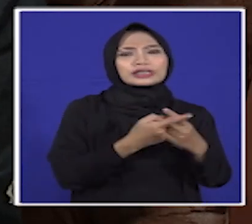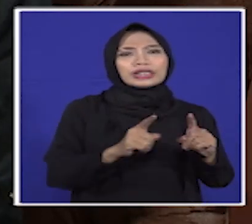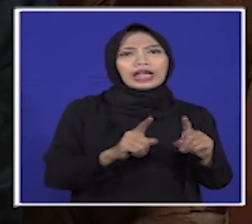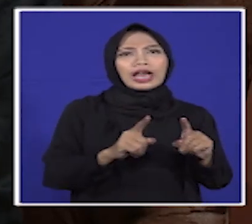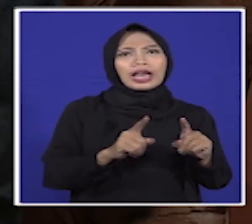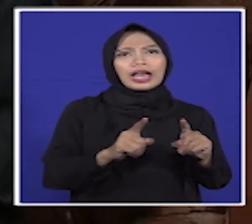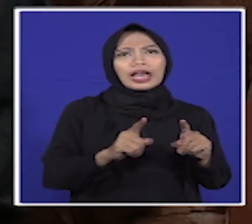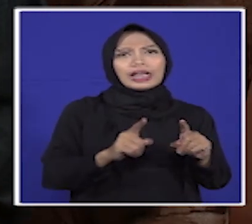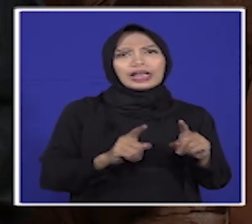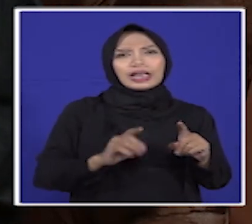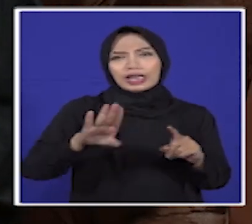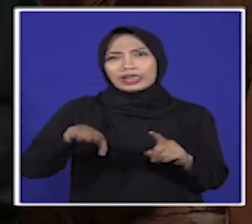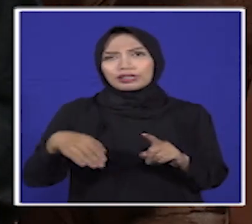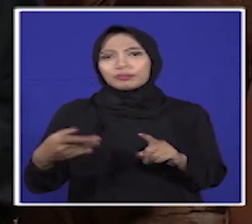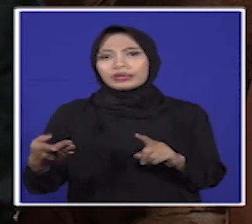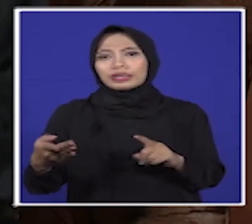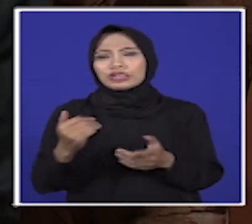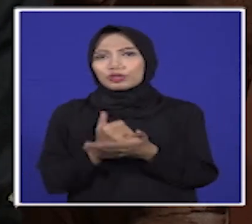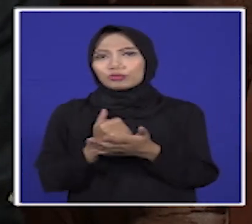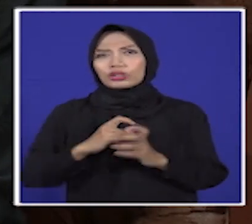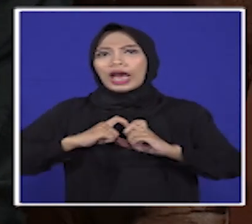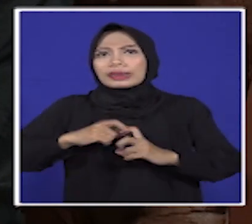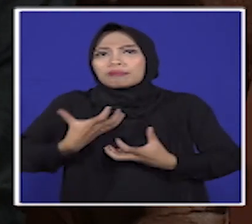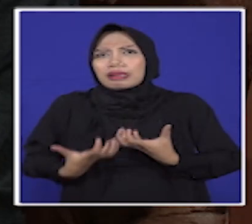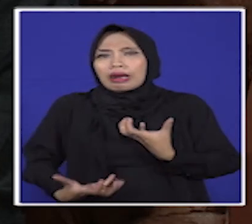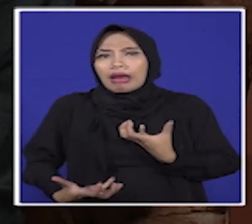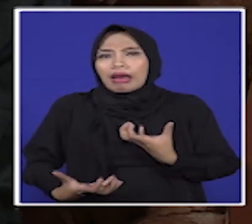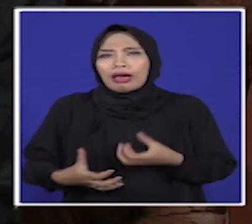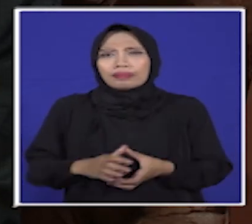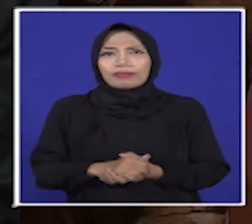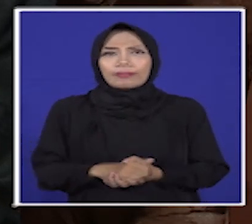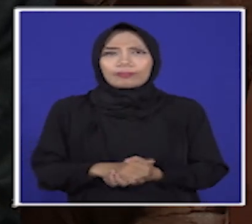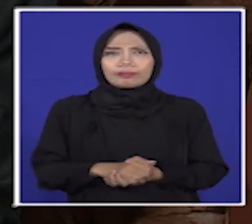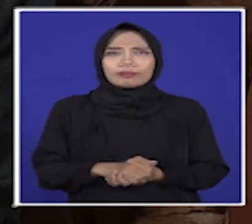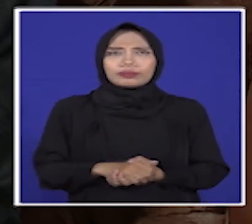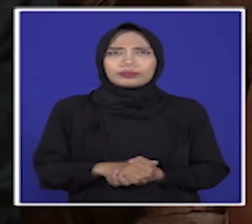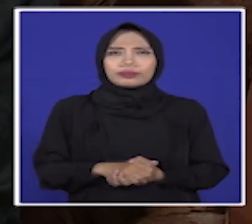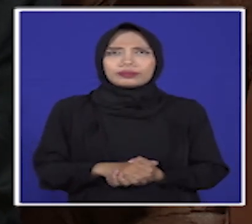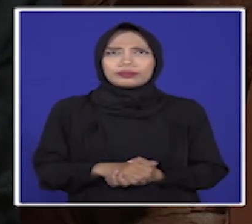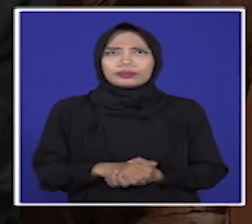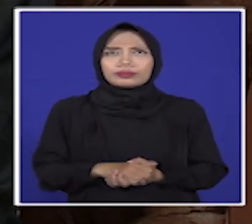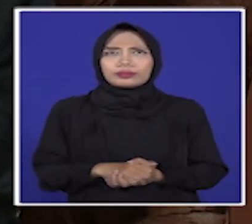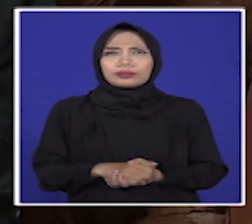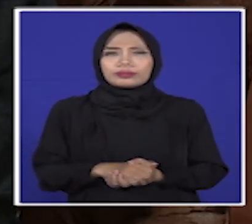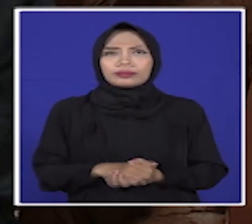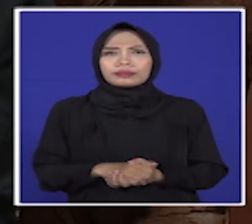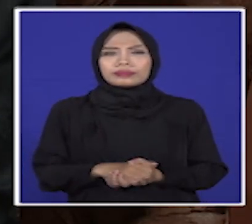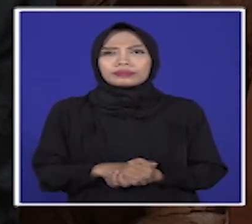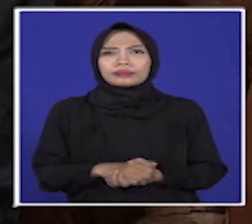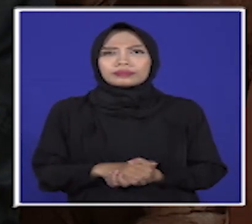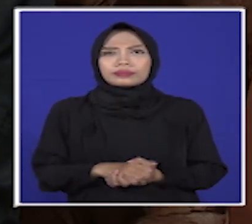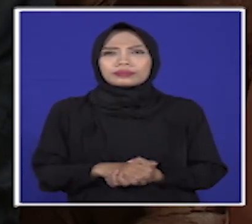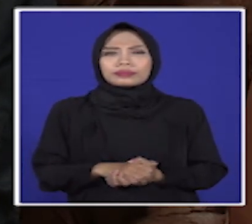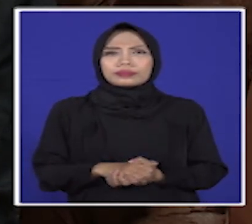itu harus ada mukhalilnya dulu gitu loh. Harus istrinya dinikahi seorang laki-laki dulu, setelah itu diceraikan baru dia